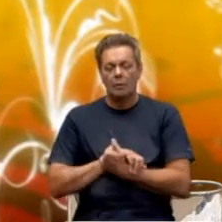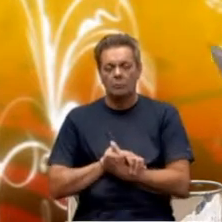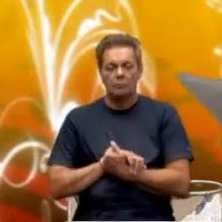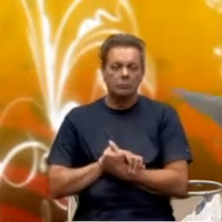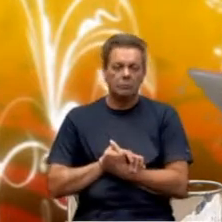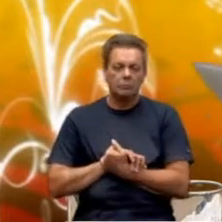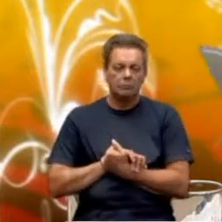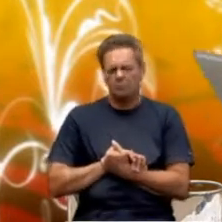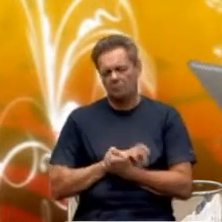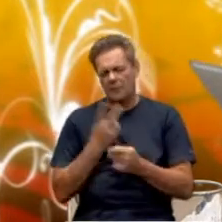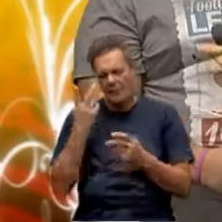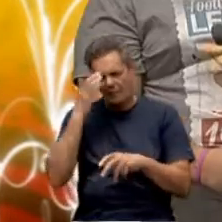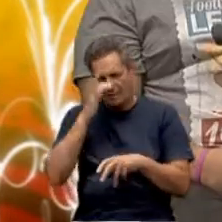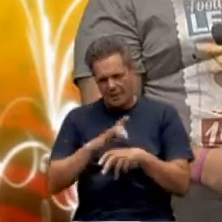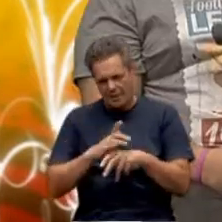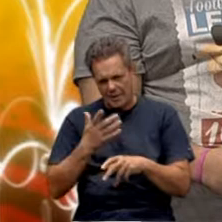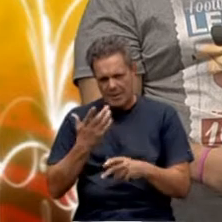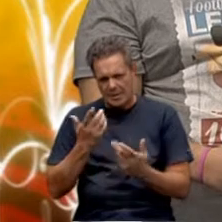Pa glavni cilj je bio